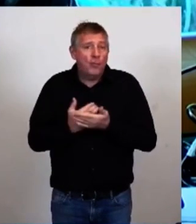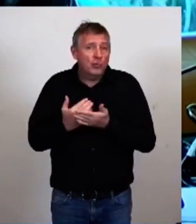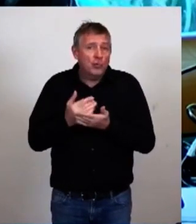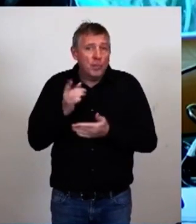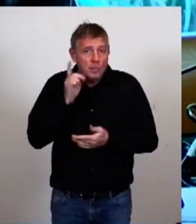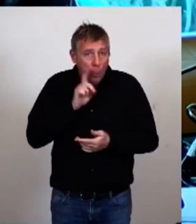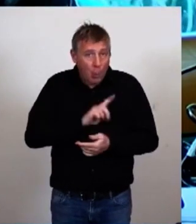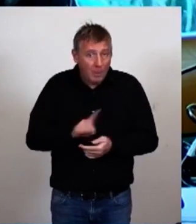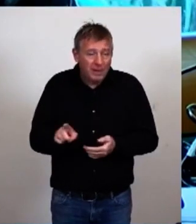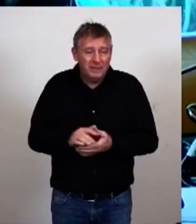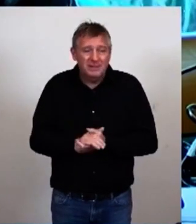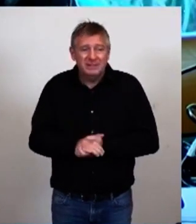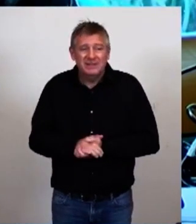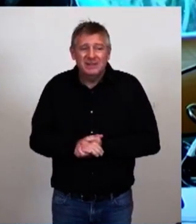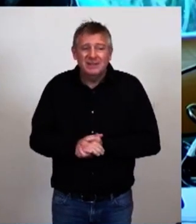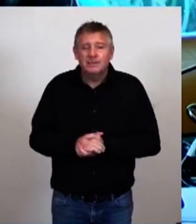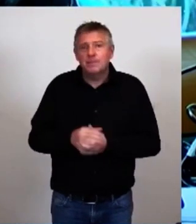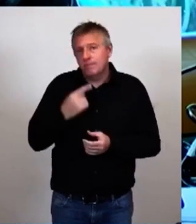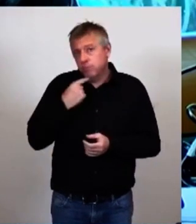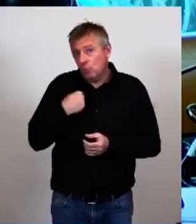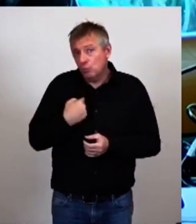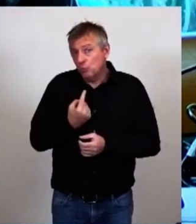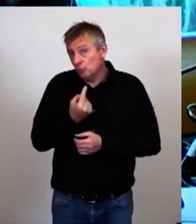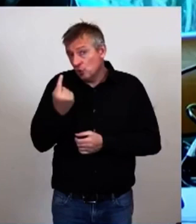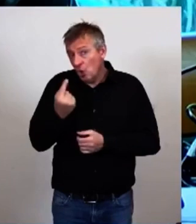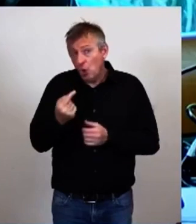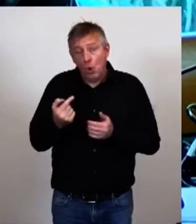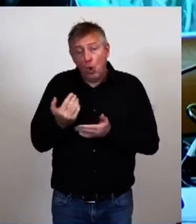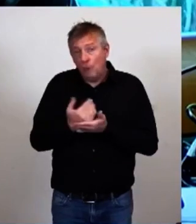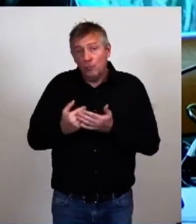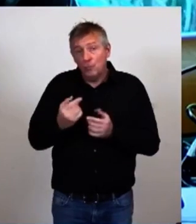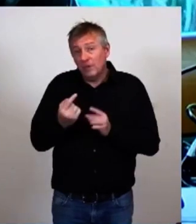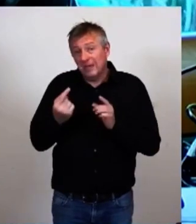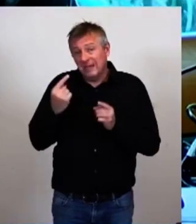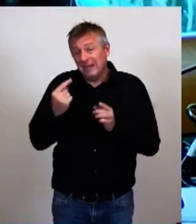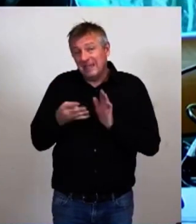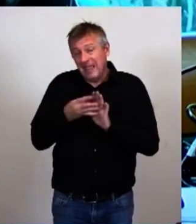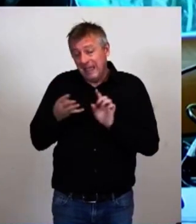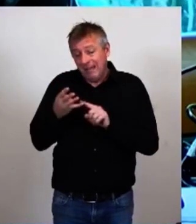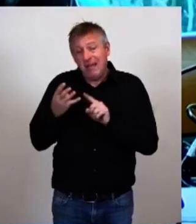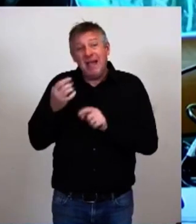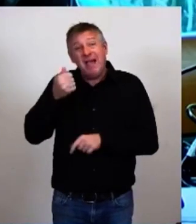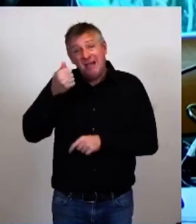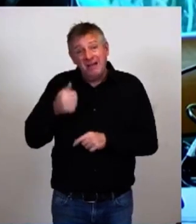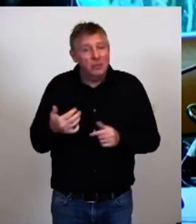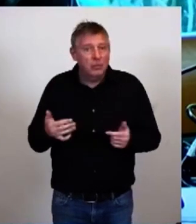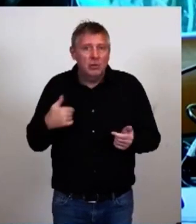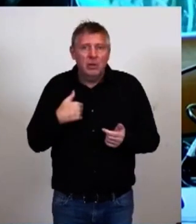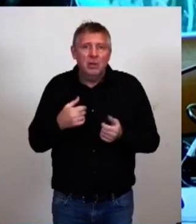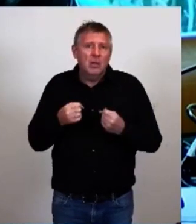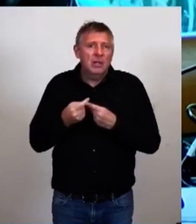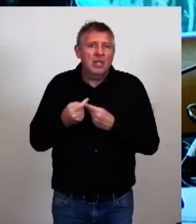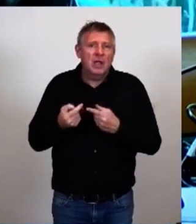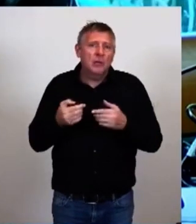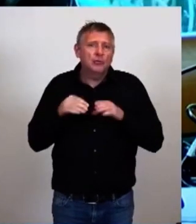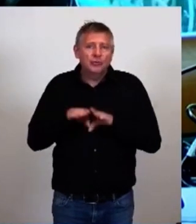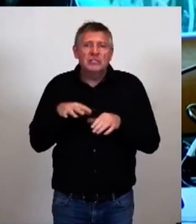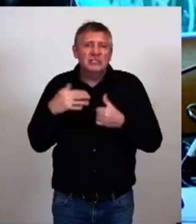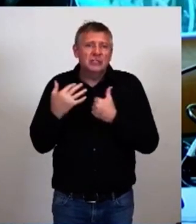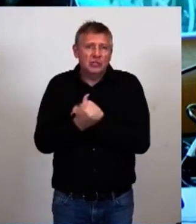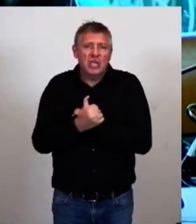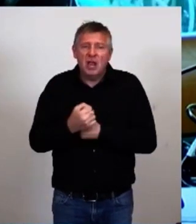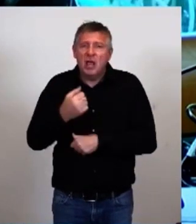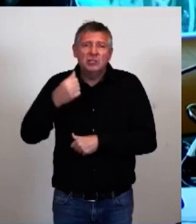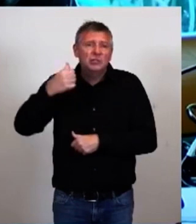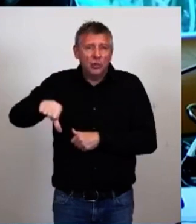précisant de suite que pour nous, ce critère ne doit pas être le seul à être pris en compte, tout simplement car il n'est pas pour nous l'alpha et l'oméga en matière de justice sociale. De